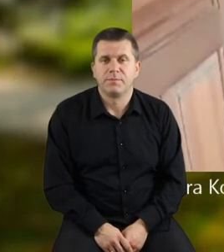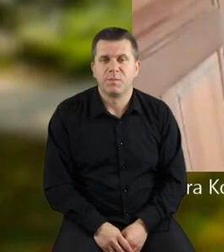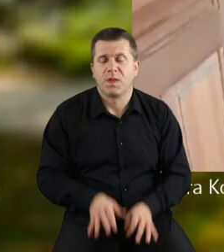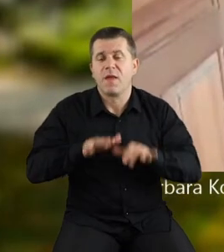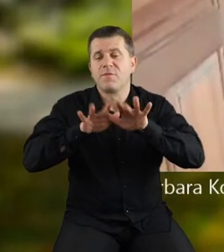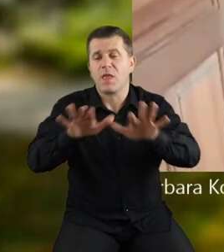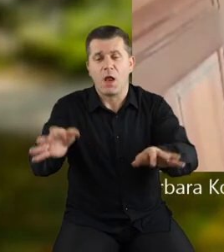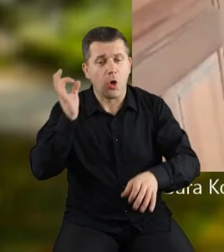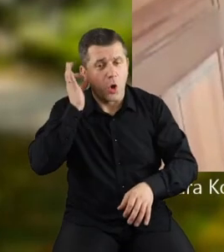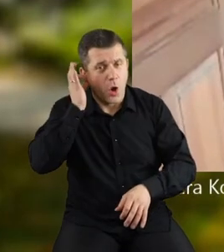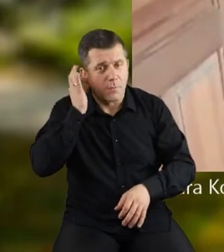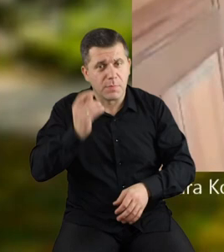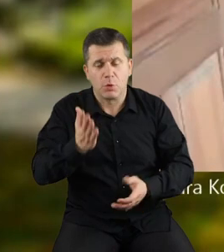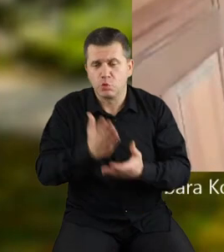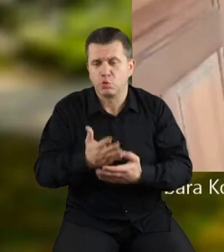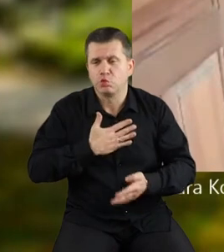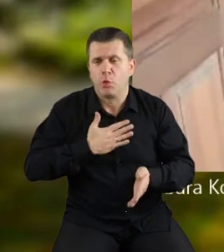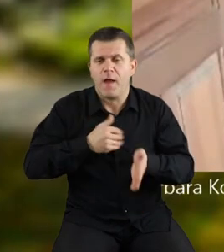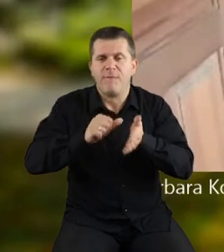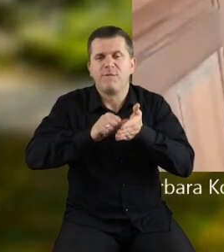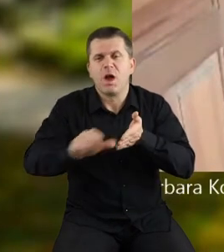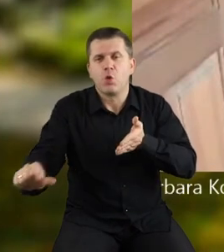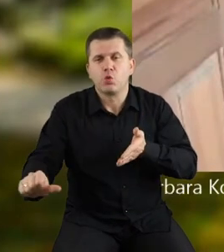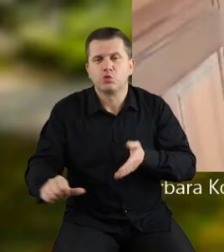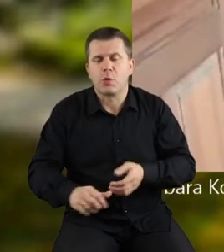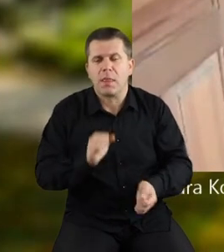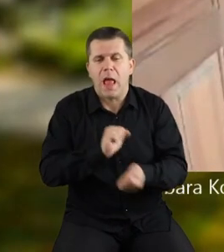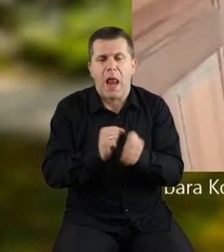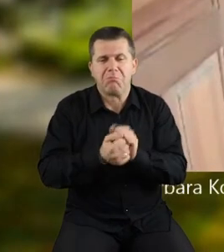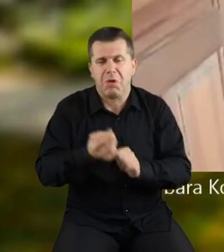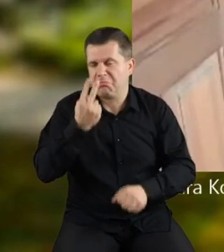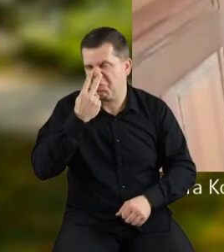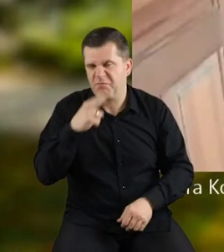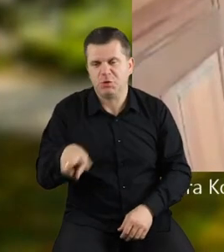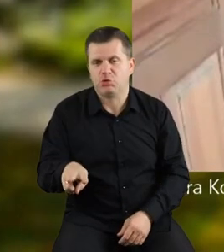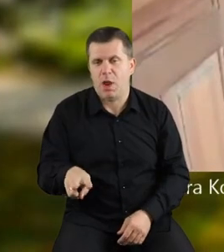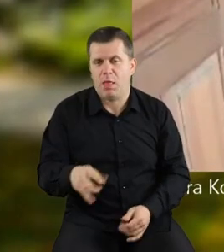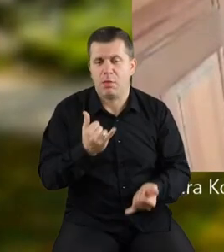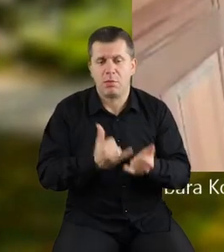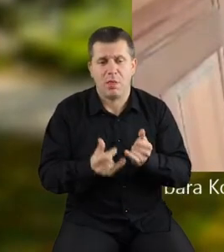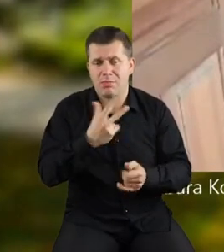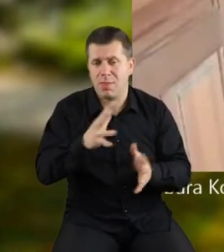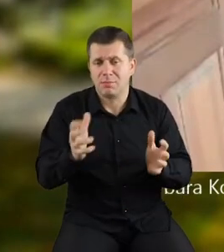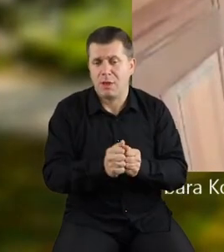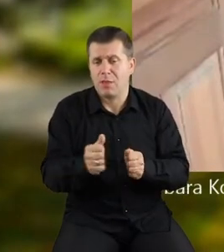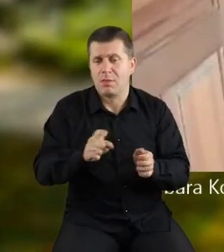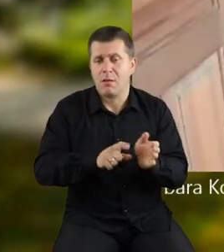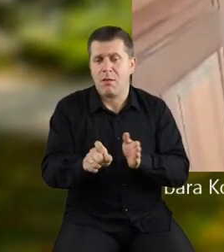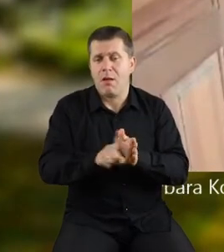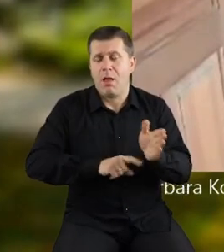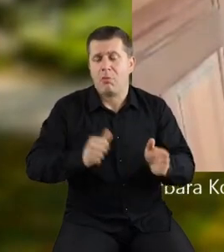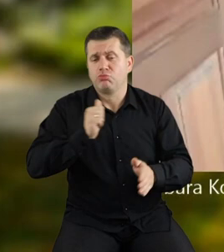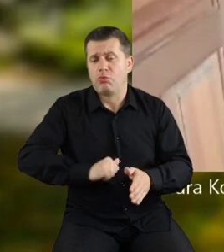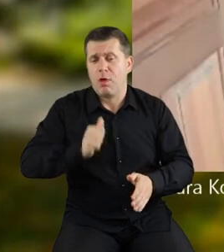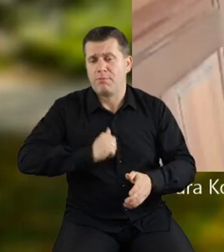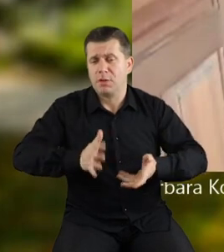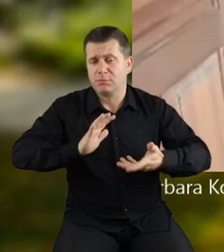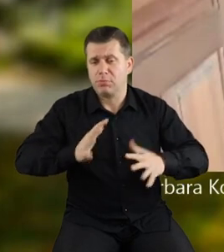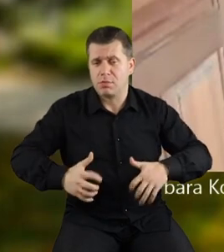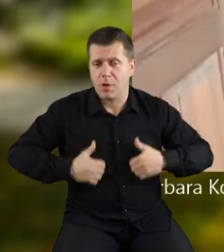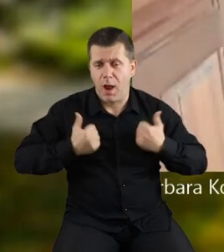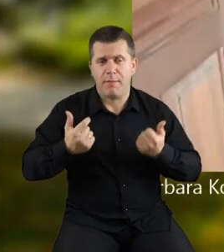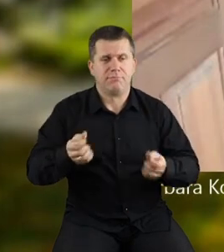że wiele kobiet staje się wykluczonych czy niewidzialnych, jeżeli nie znajdą dla siebie